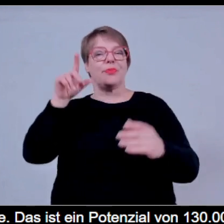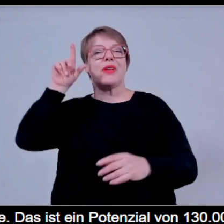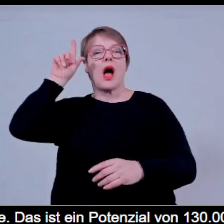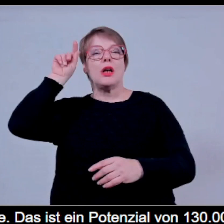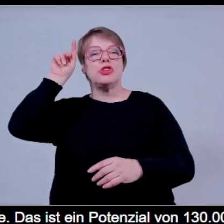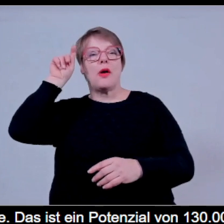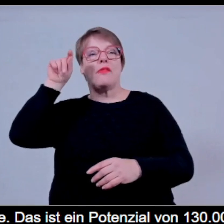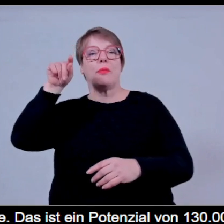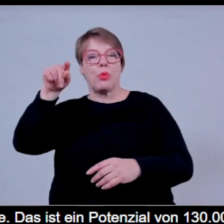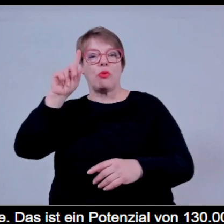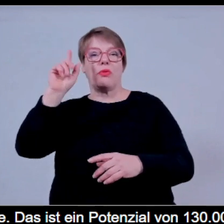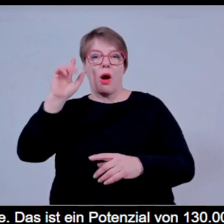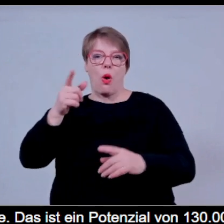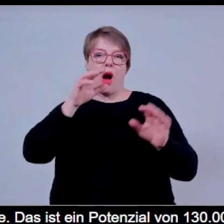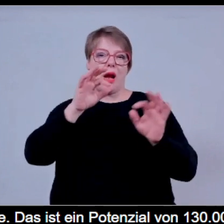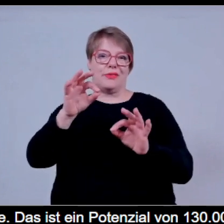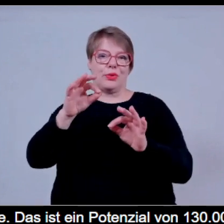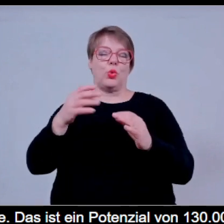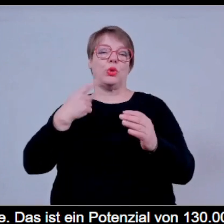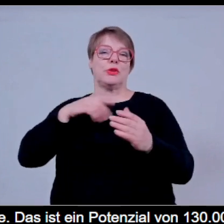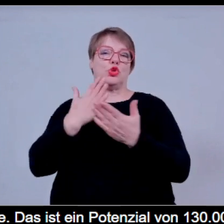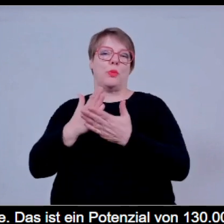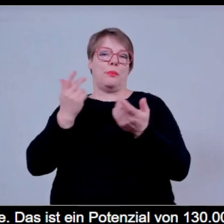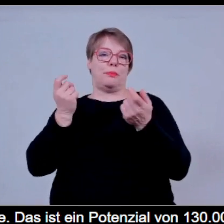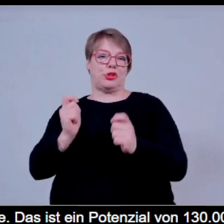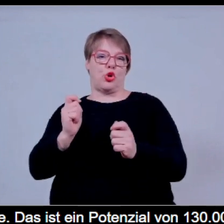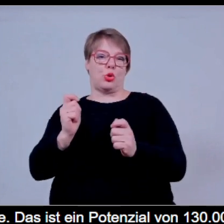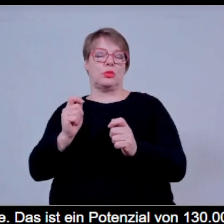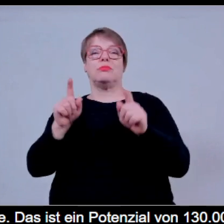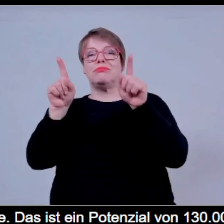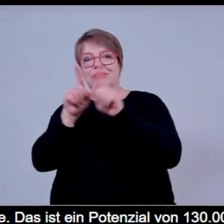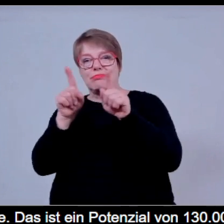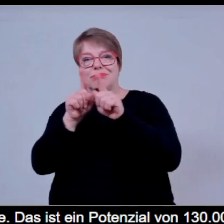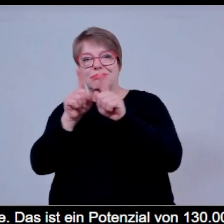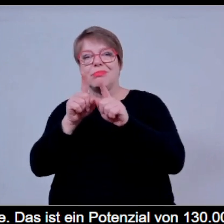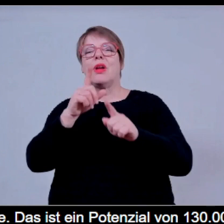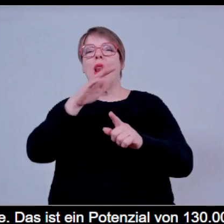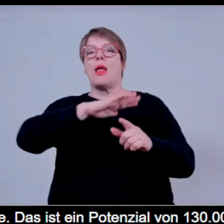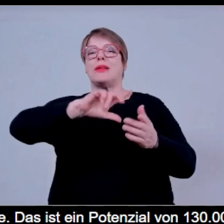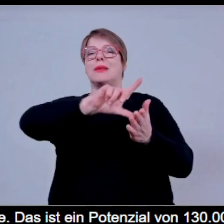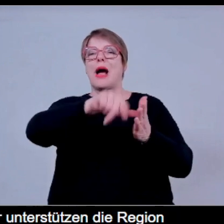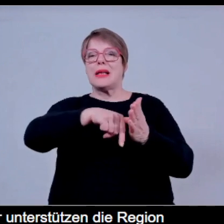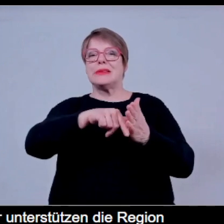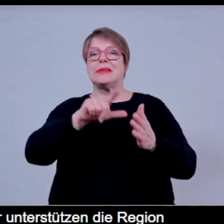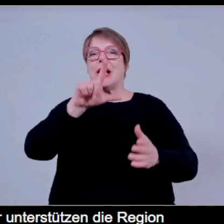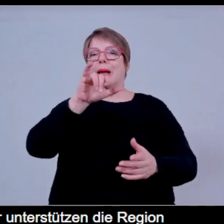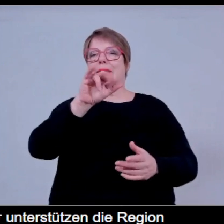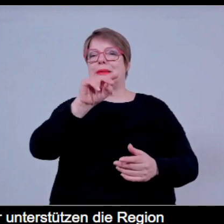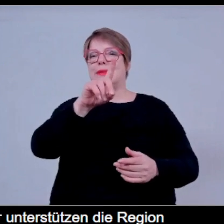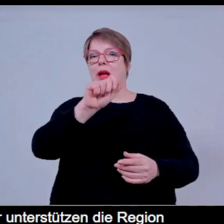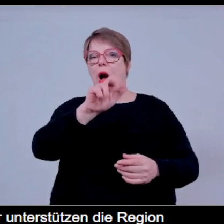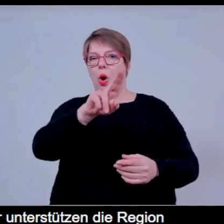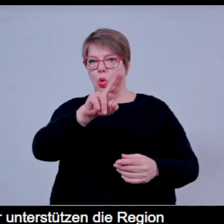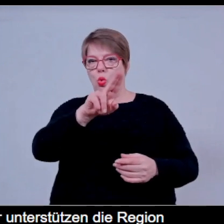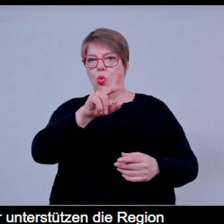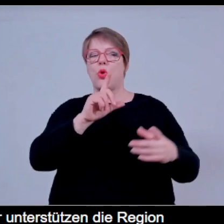Wir haben uns darüber hinaus mit dem ÖPNV-Rettungsschirm beschäftigt. Der ÖPNV-Rettungsschirm des Bundes und